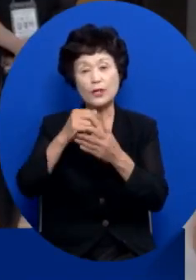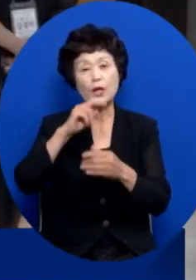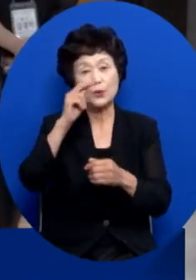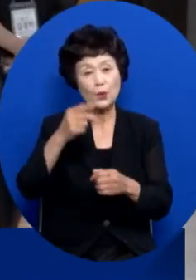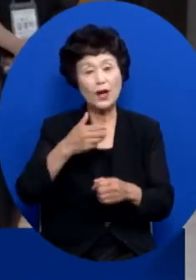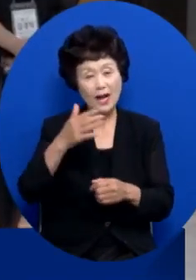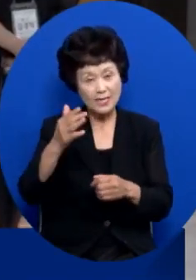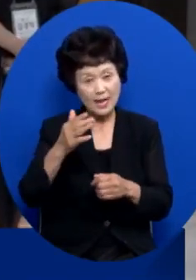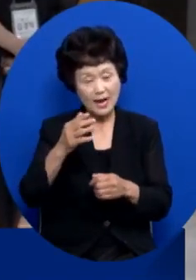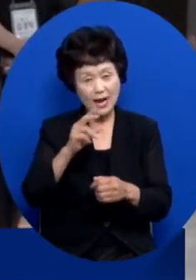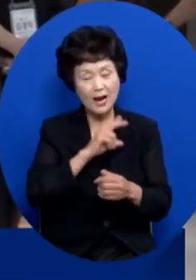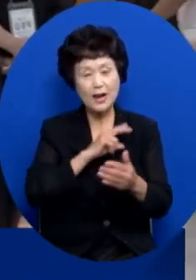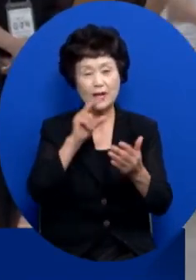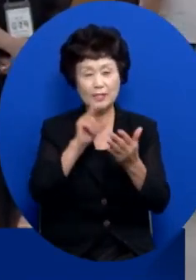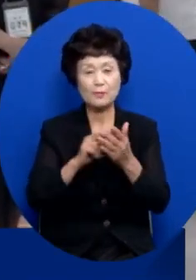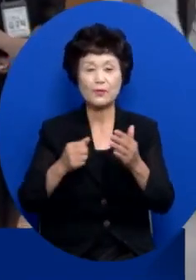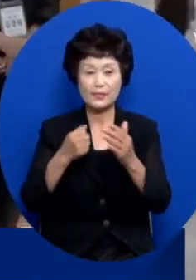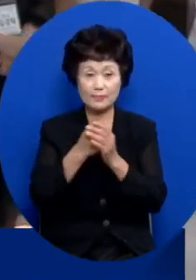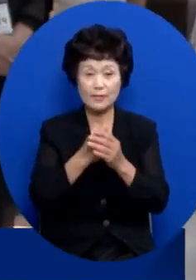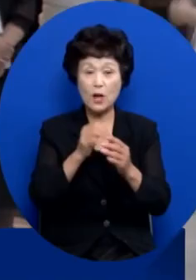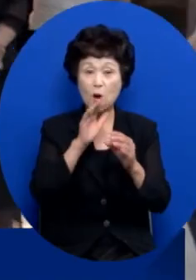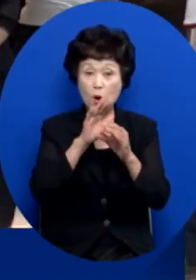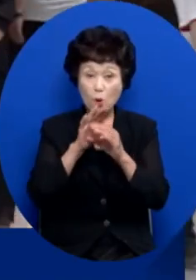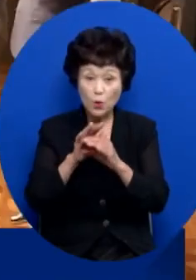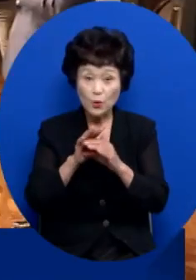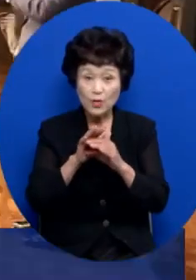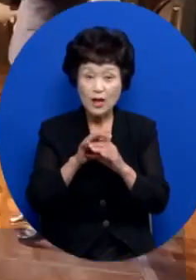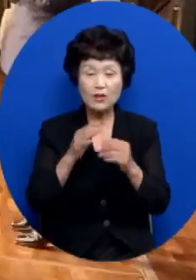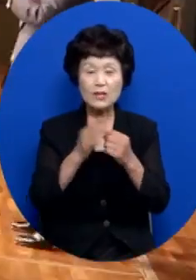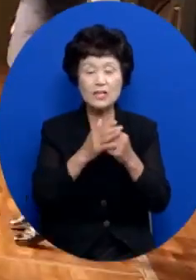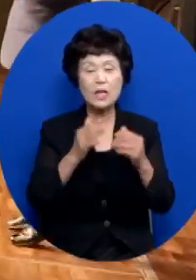인해서 무너진 예배를 회복하기 위해서 주제를 정했고요.